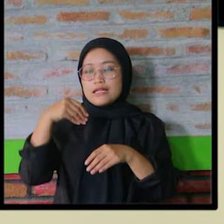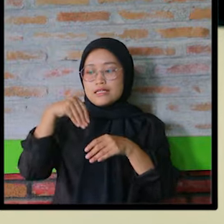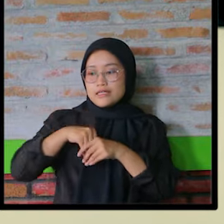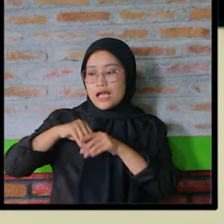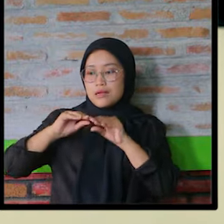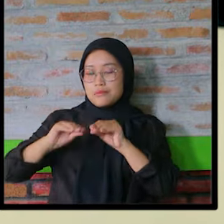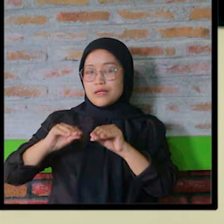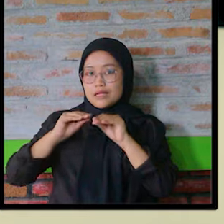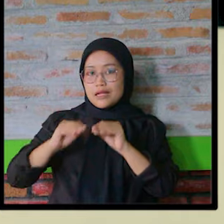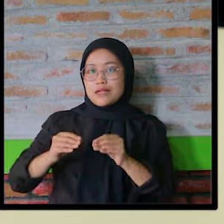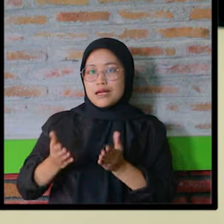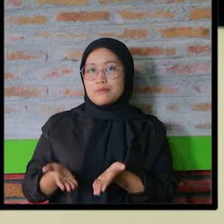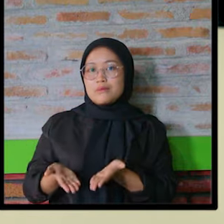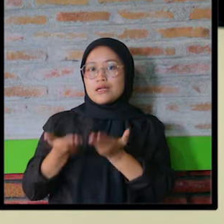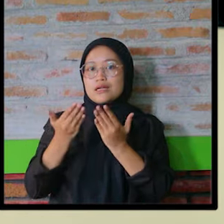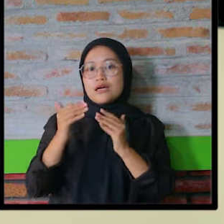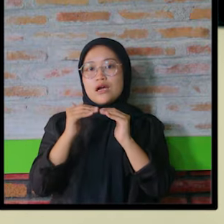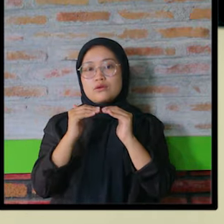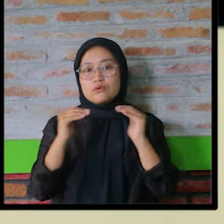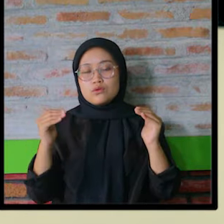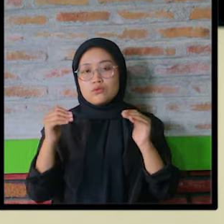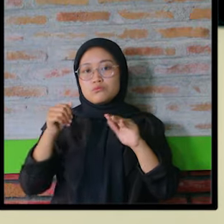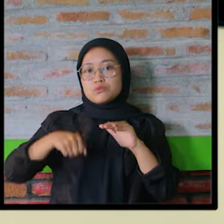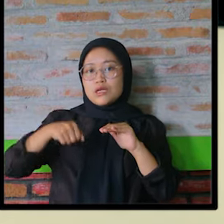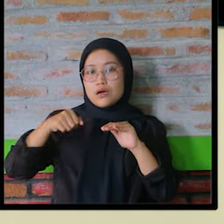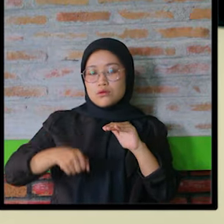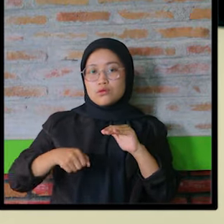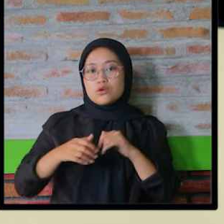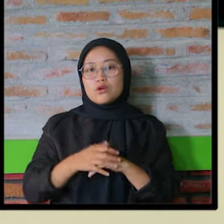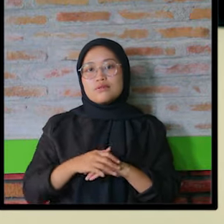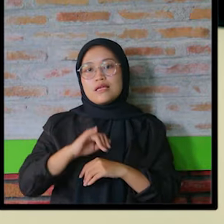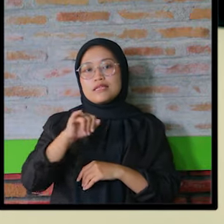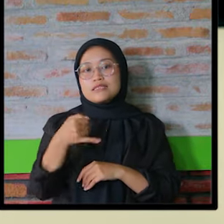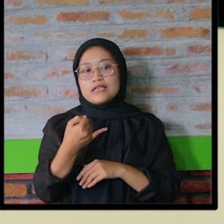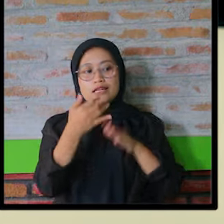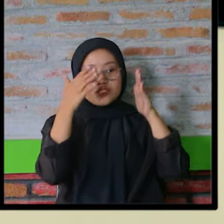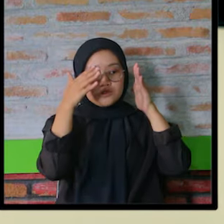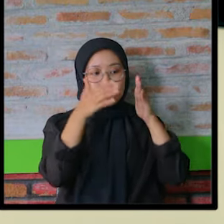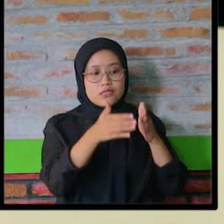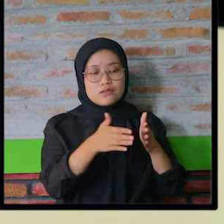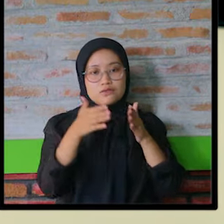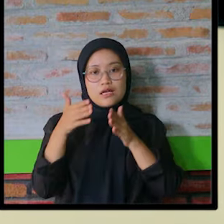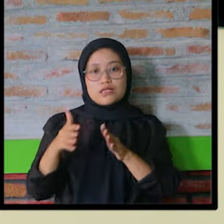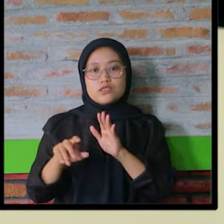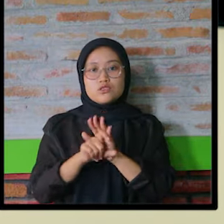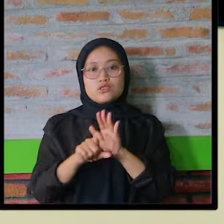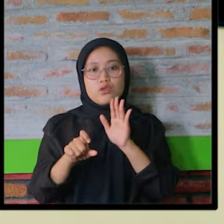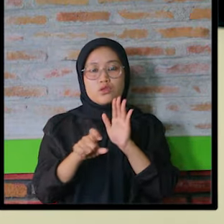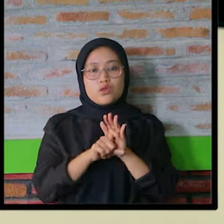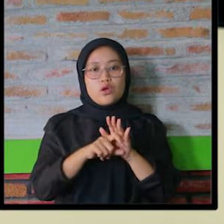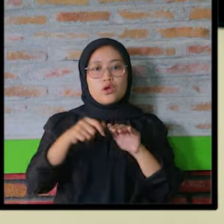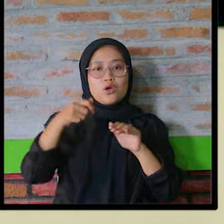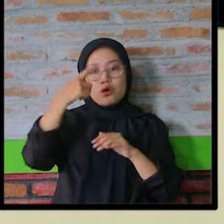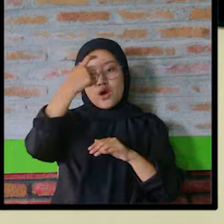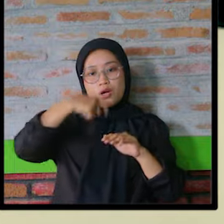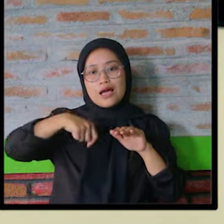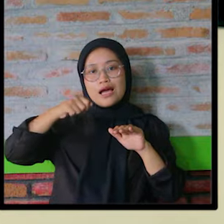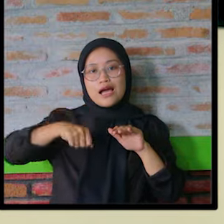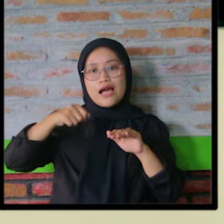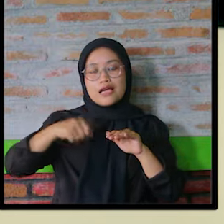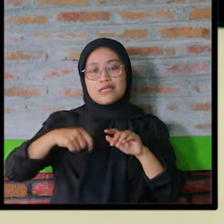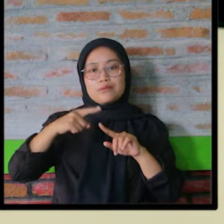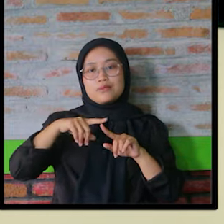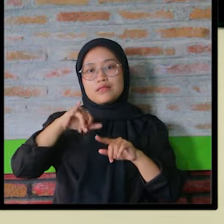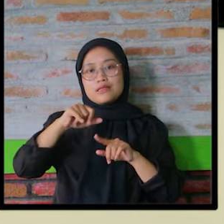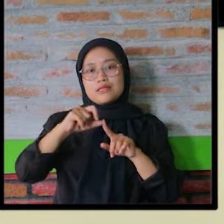pendidikannya para penegak hukum itu memang menjadi spesifikasinya misalnya Hakim Tipikor gitu kan